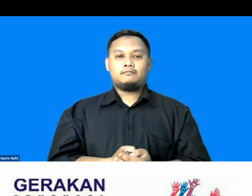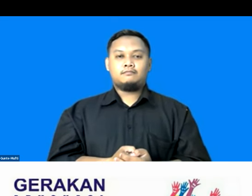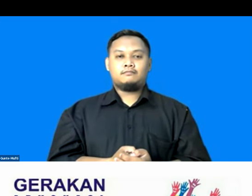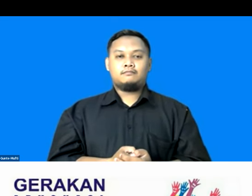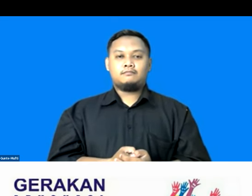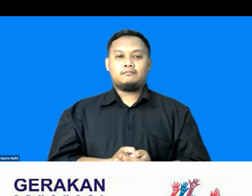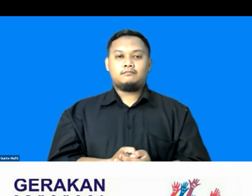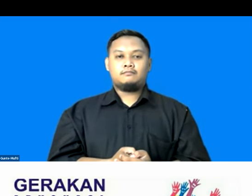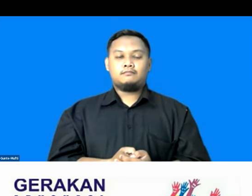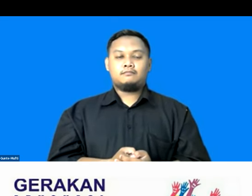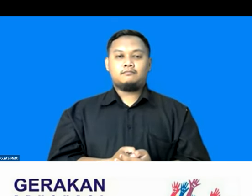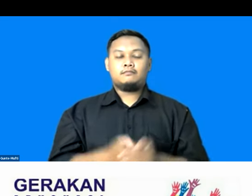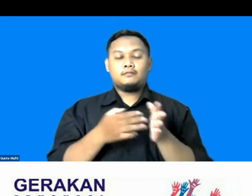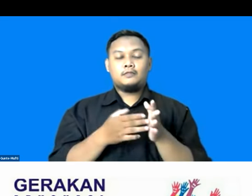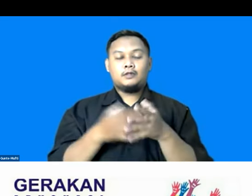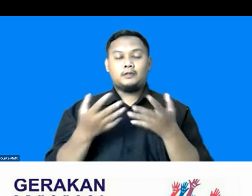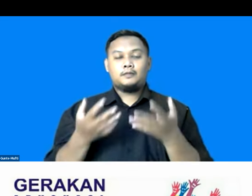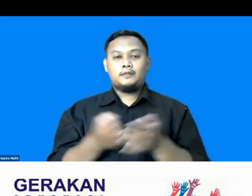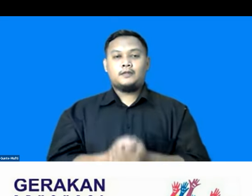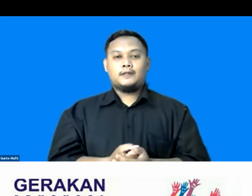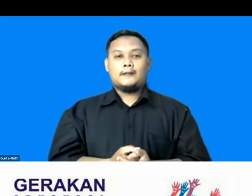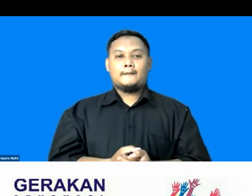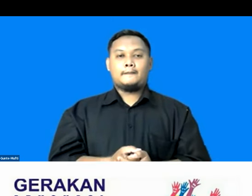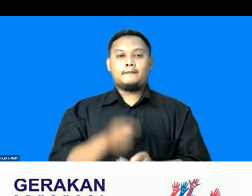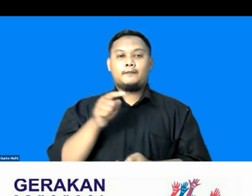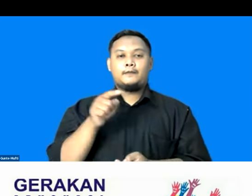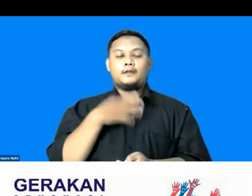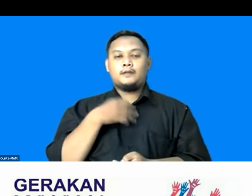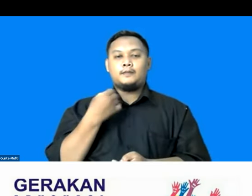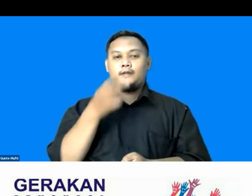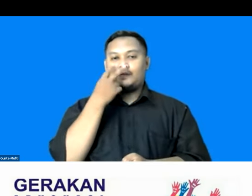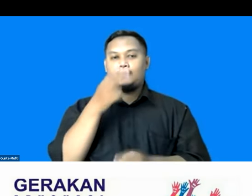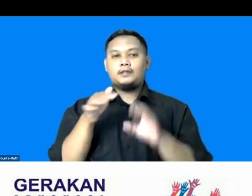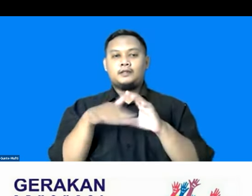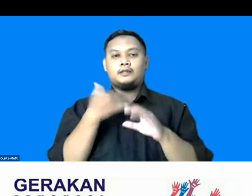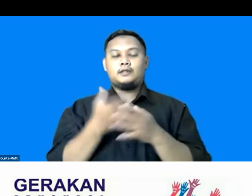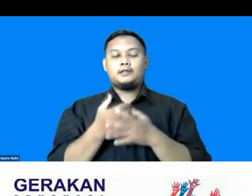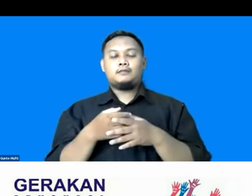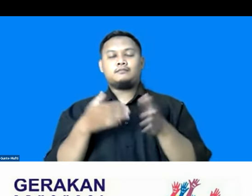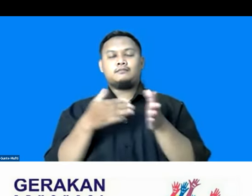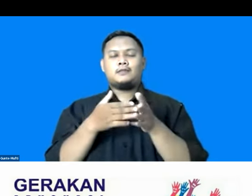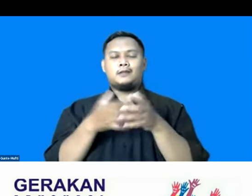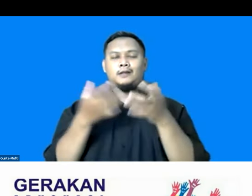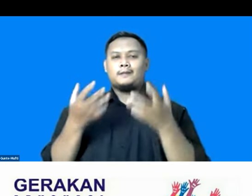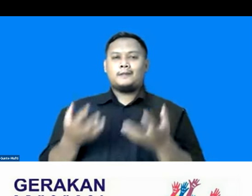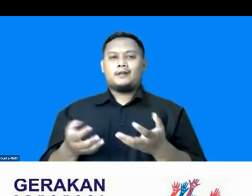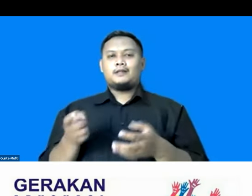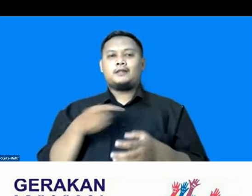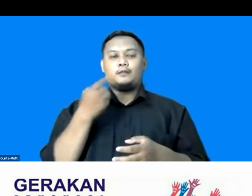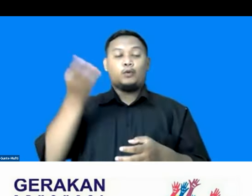Oh, tantangan yang berat. Oh ya, terima kasih. Ini saya juga baru lihat chat. Tantangan yang berat itu pernah kami